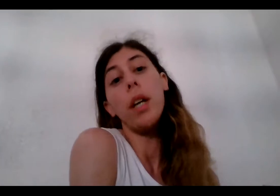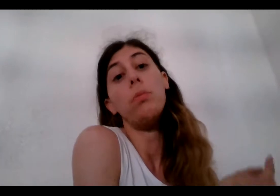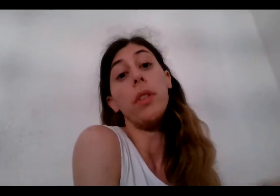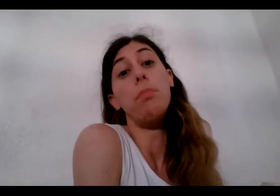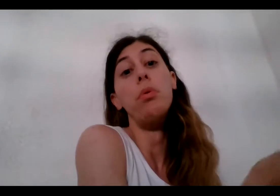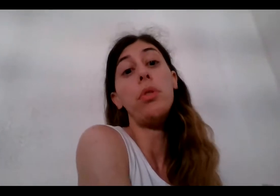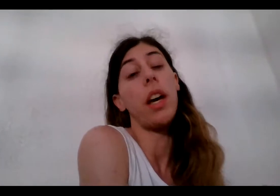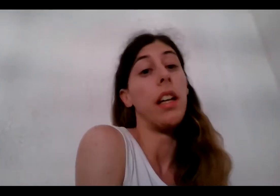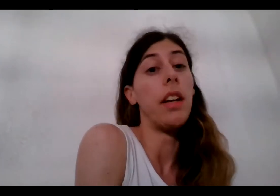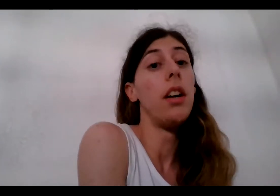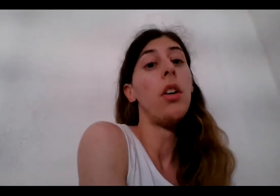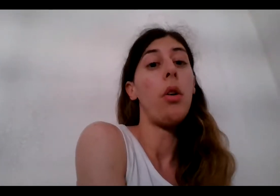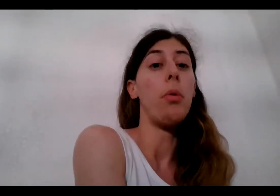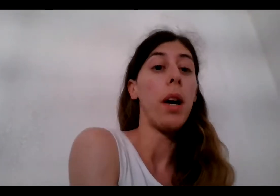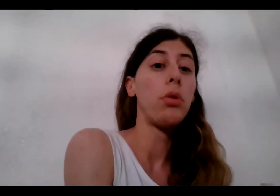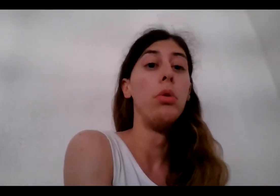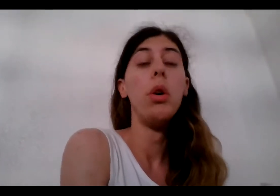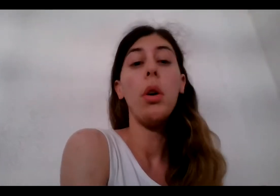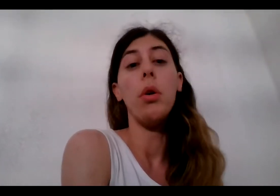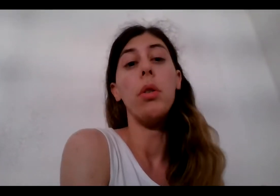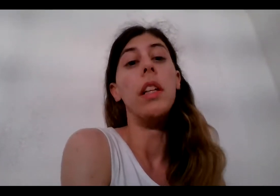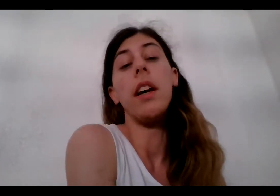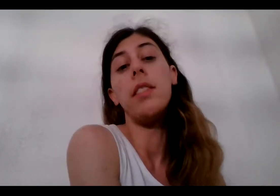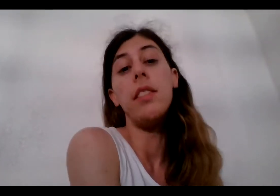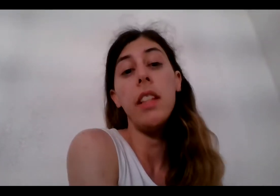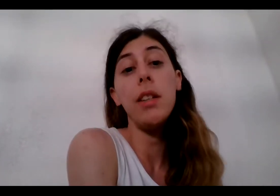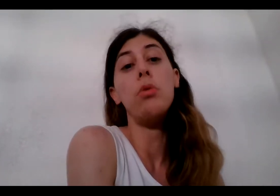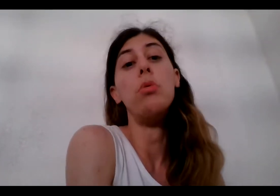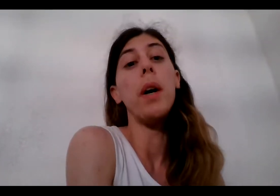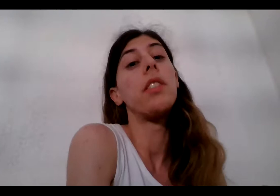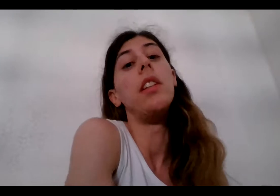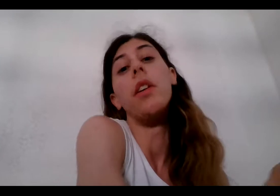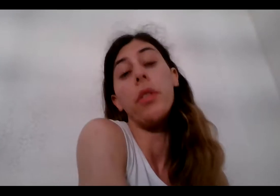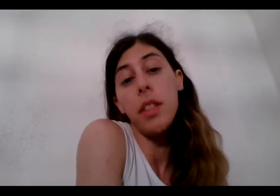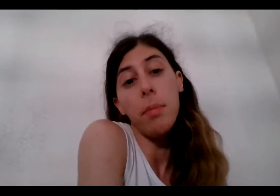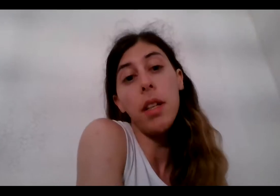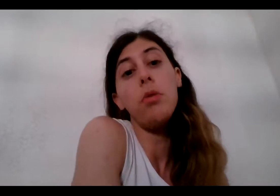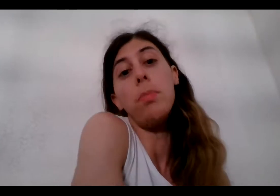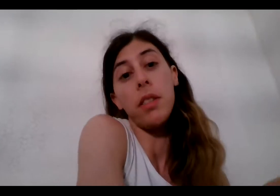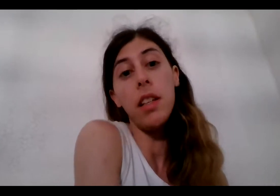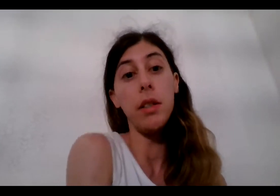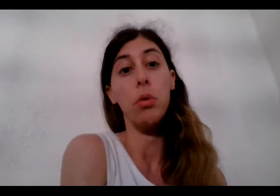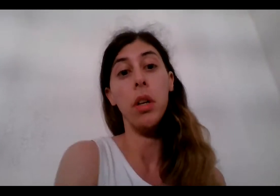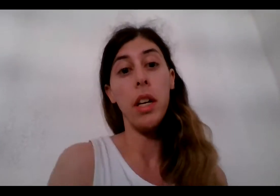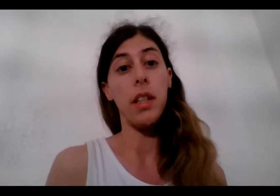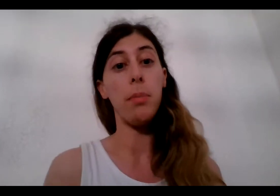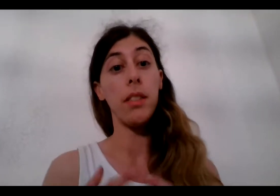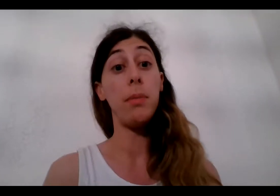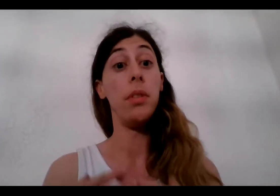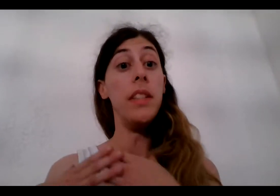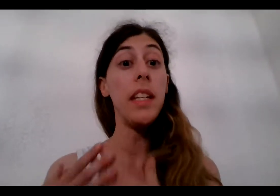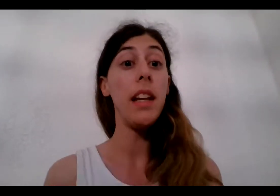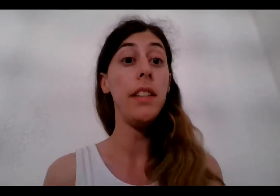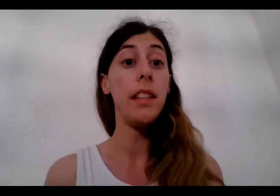on ne doit pas demander plus à quelqu'un parce qu'il est racisé ou parce qu'il est handicapé ou parce qu'il est gros. Il y a un